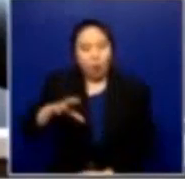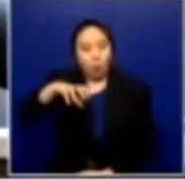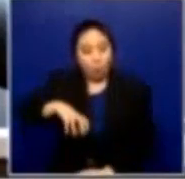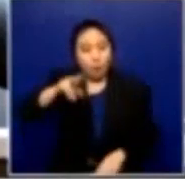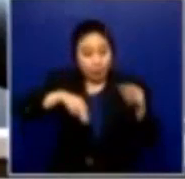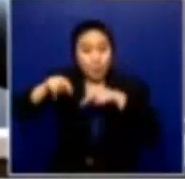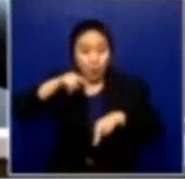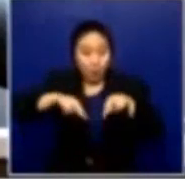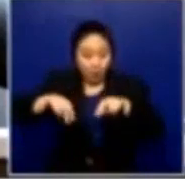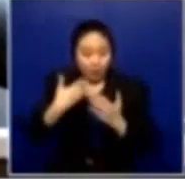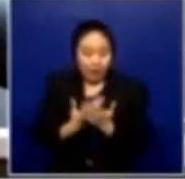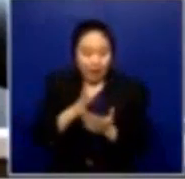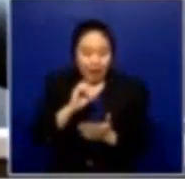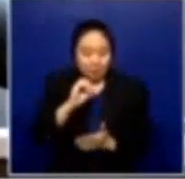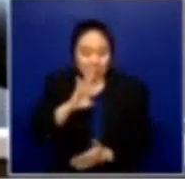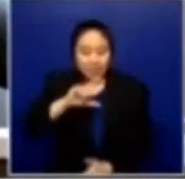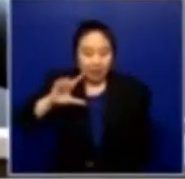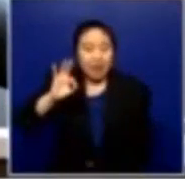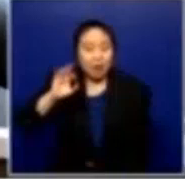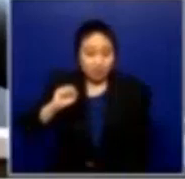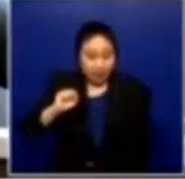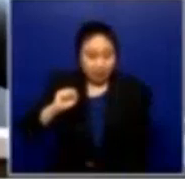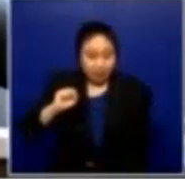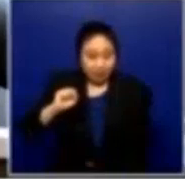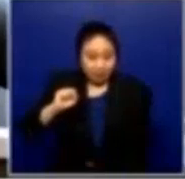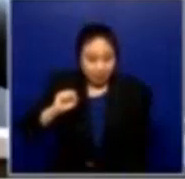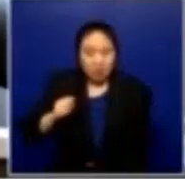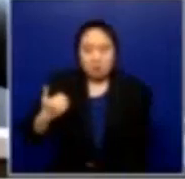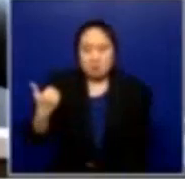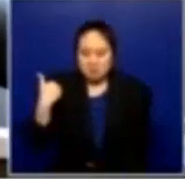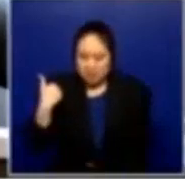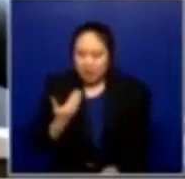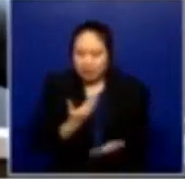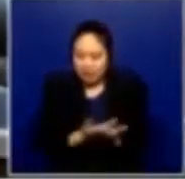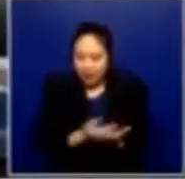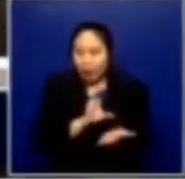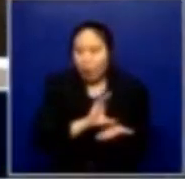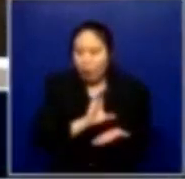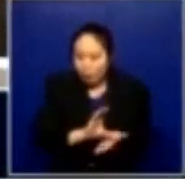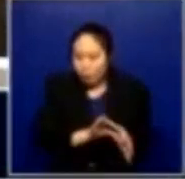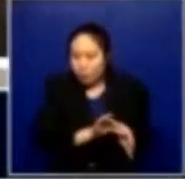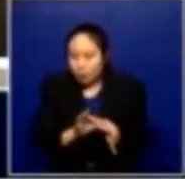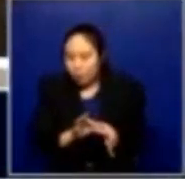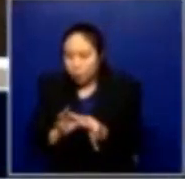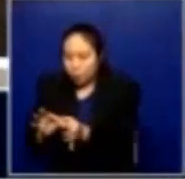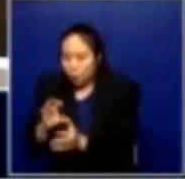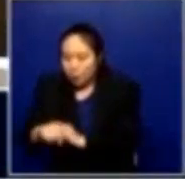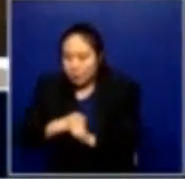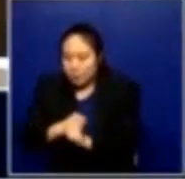ป็นเงิน54ล้าน9แสนบาทเศษแล้วก็มีการผูกพันงบประมาณต่อเนื่องถึงปีงบประมา